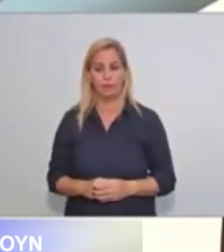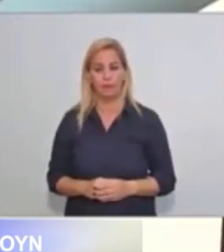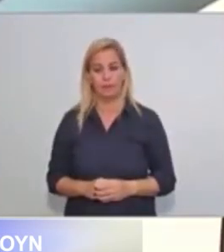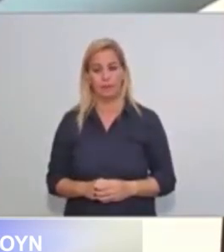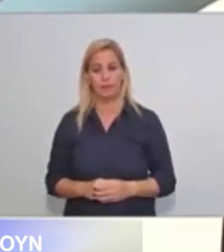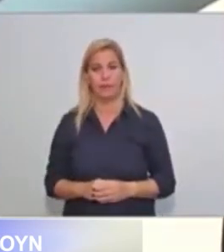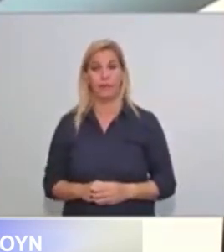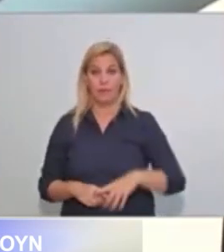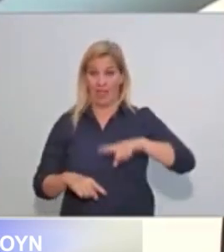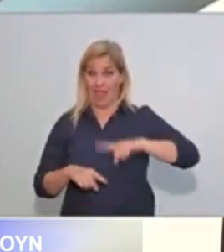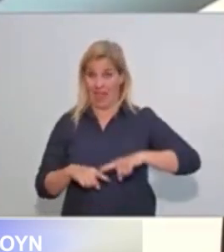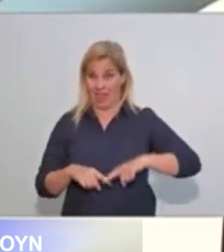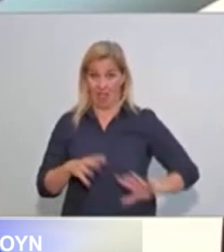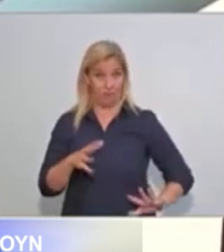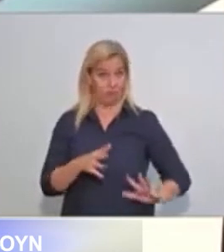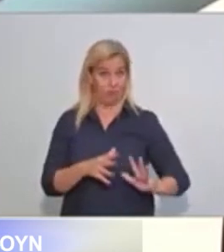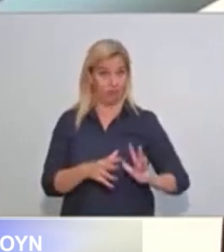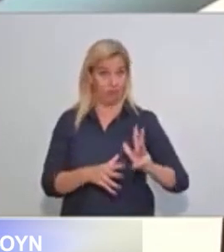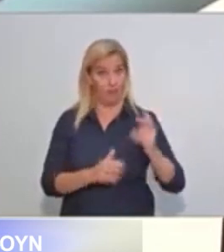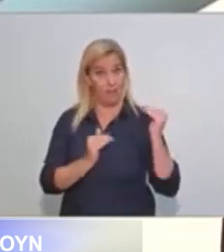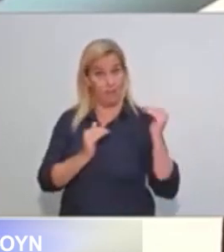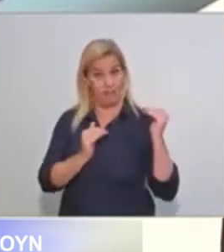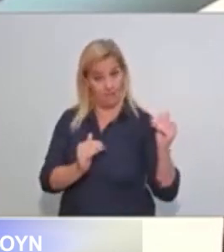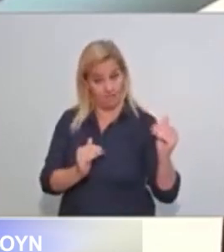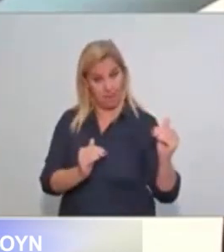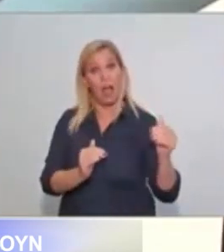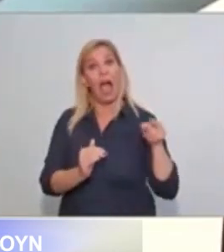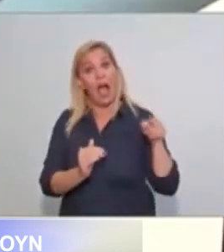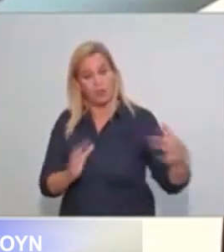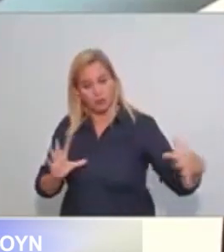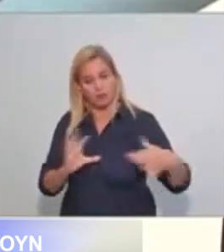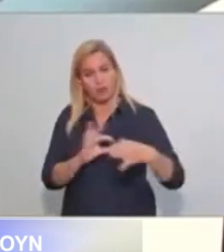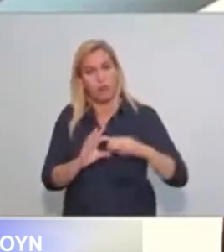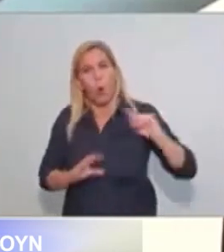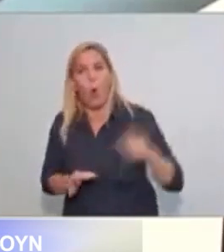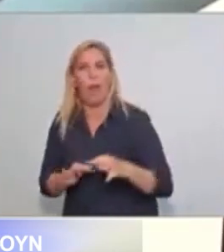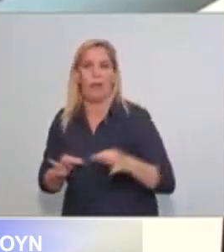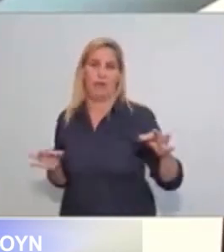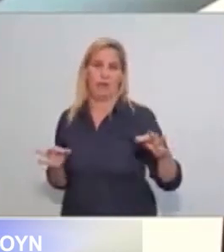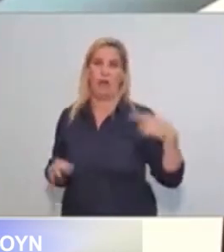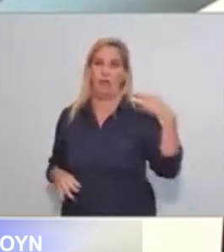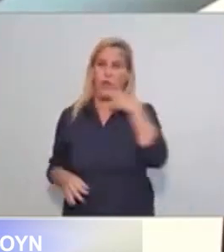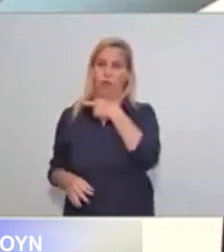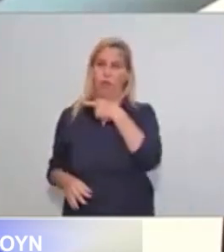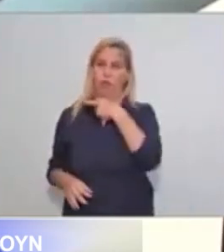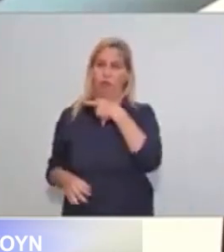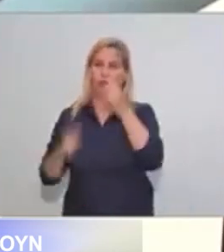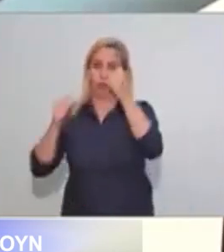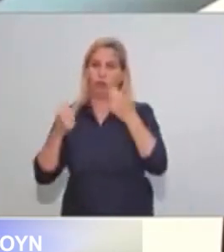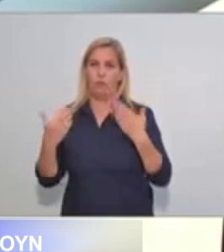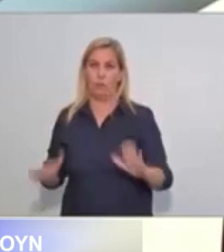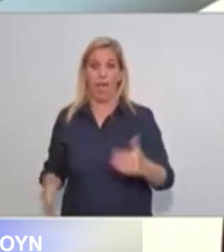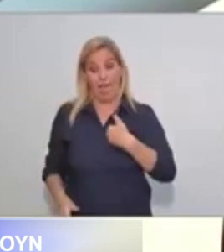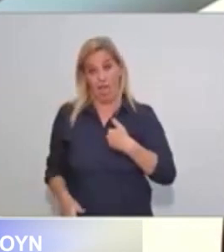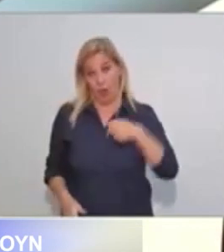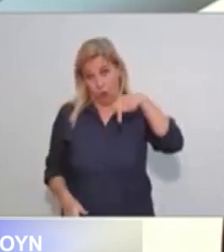βιώσιμη ανάπτυξη της χώρας σχετίζεται το σύνολο των μέτρων και πολιτικών που ανακοίνωσε ο Πρωθυπουργός. Προφανώς θα περιοριστώ στο πλαίσιο αυτής